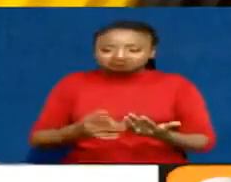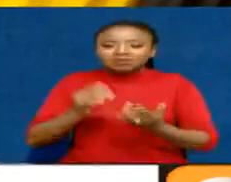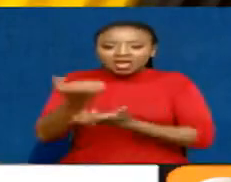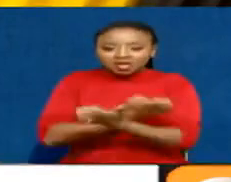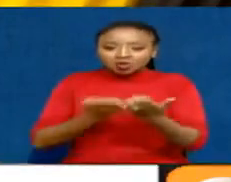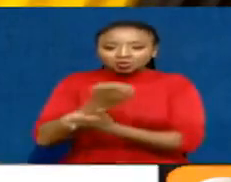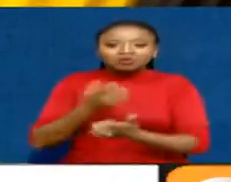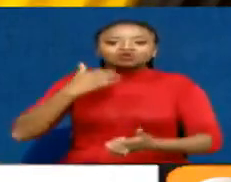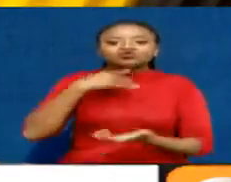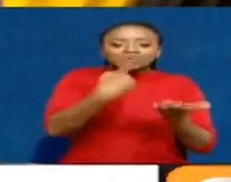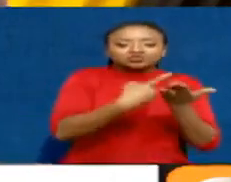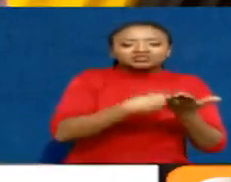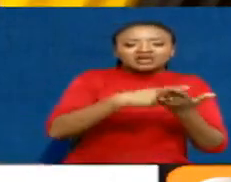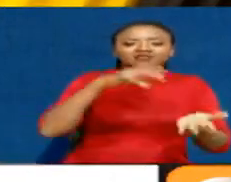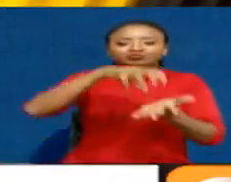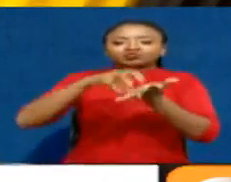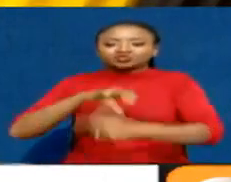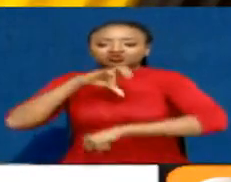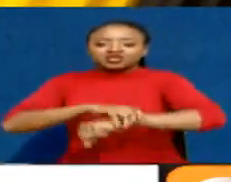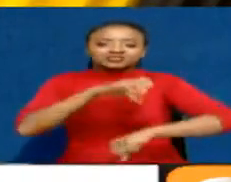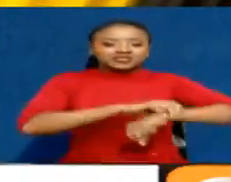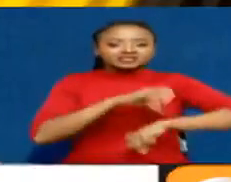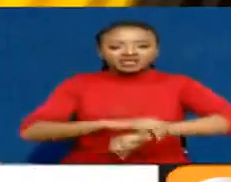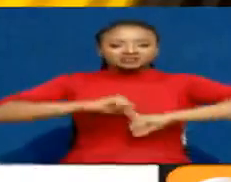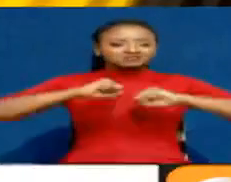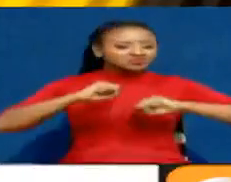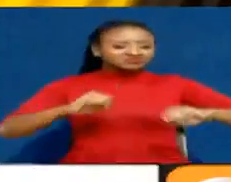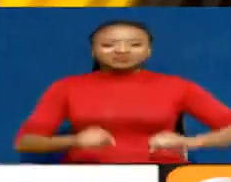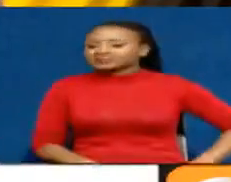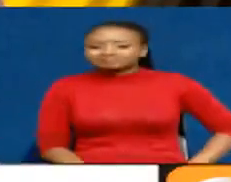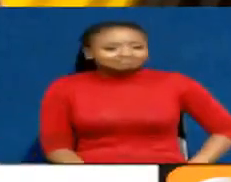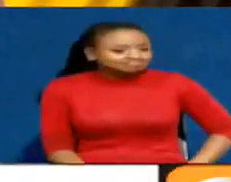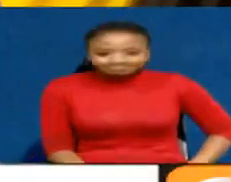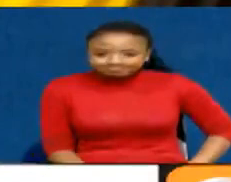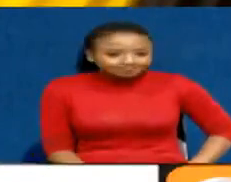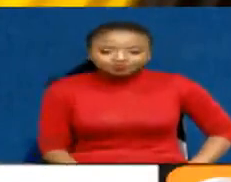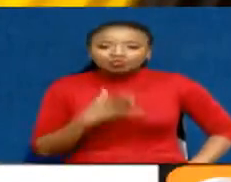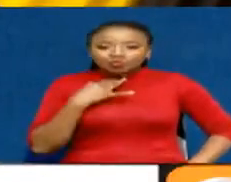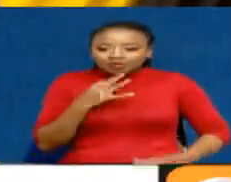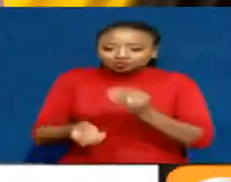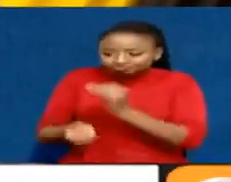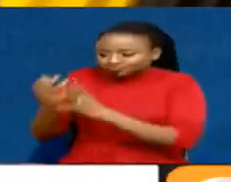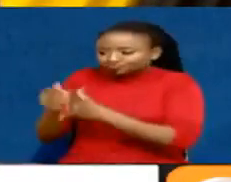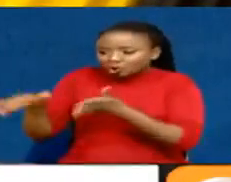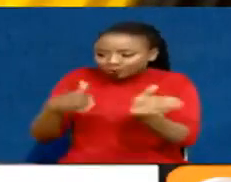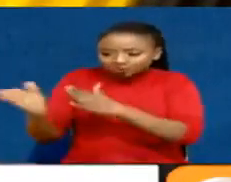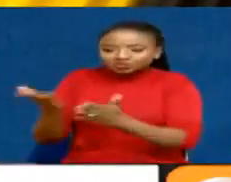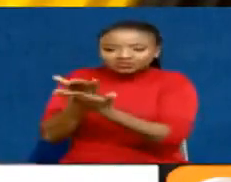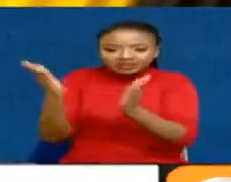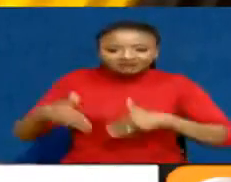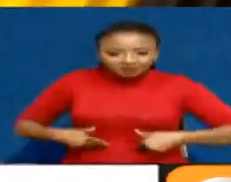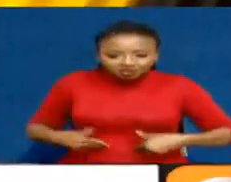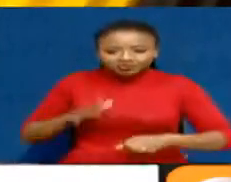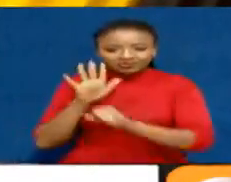kuwa ni mjadala wa kutafuta vyeo. Iwe ni mjadala wa kutafuta nafasi ya kazi kwa mamilioni ya